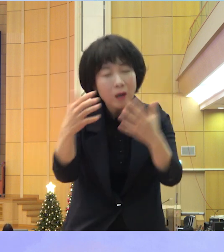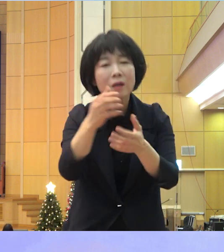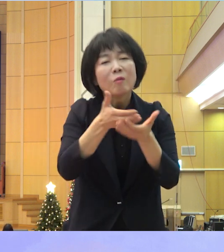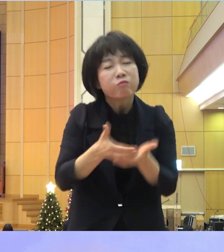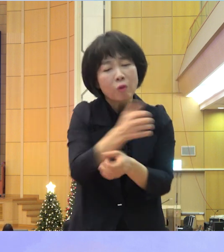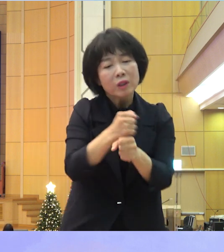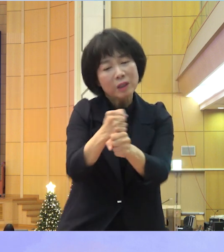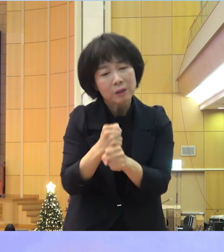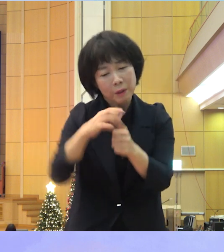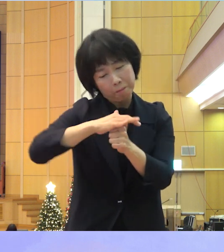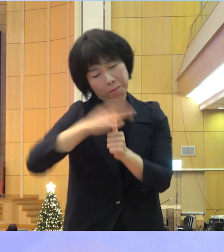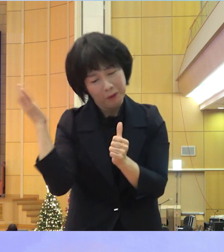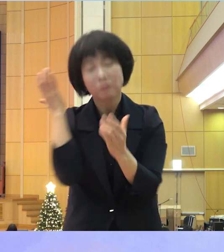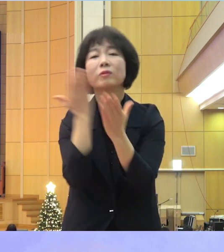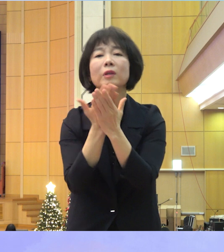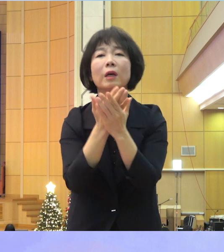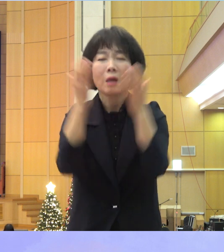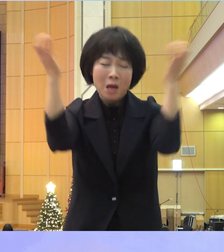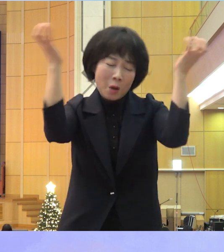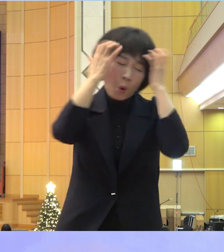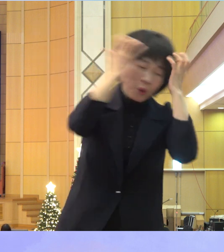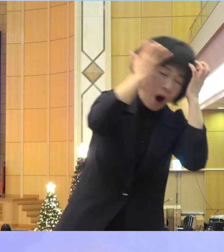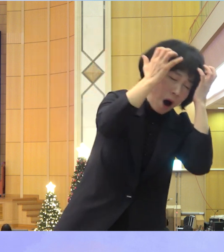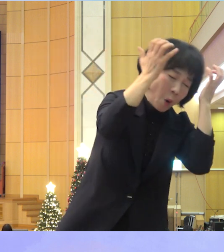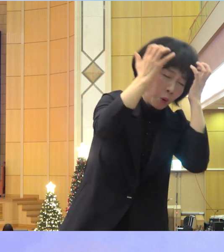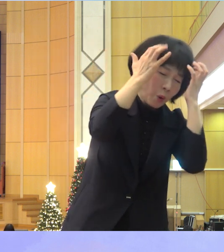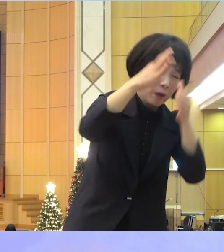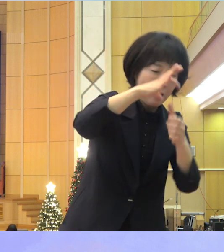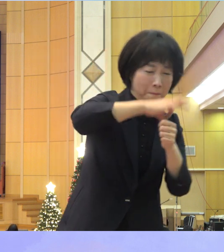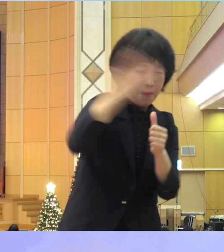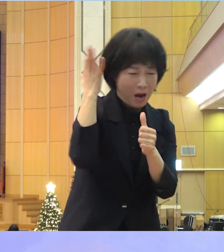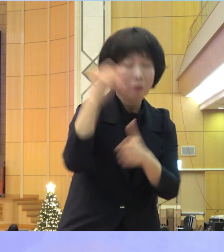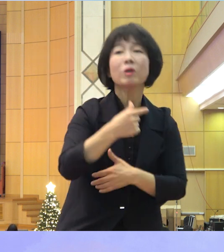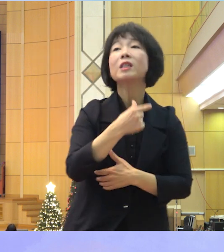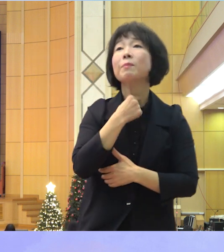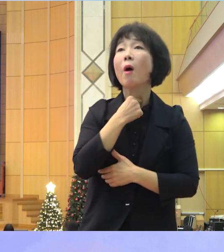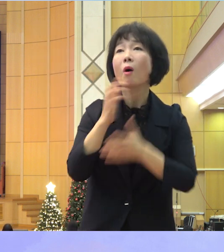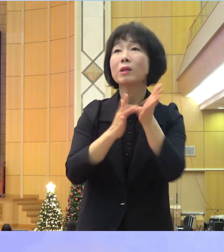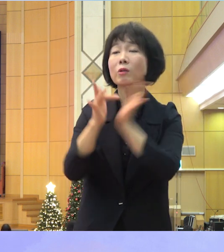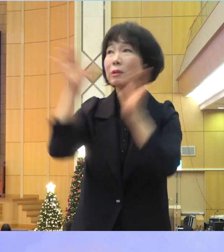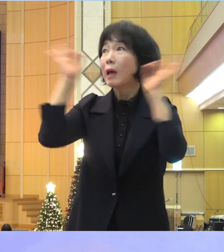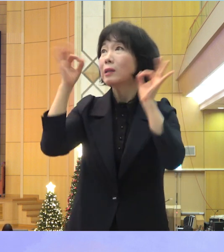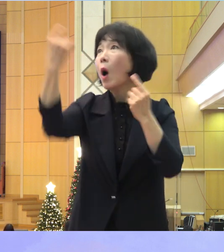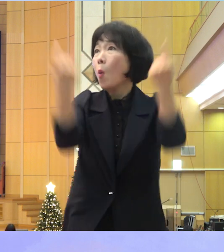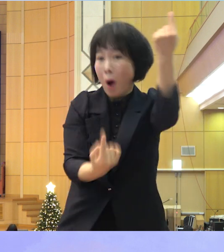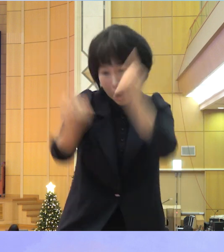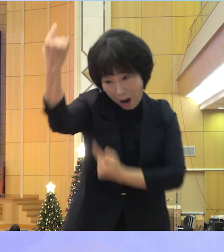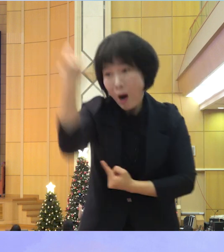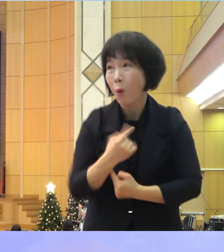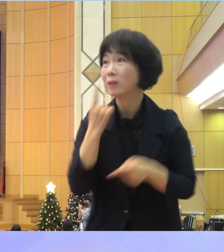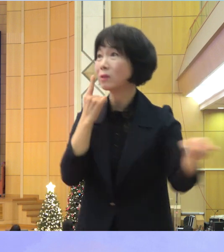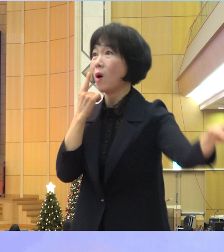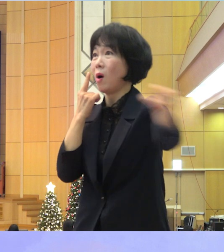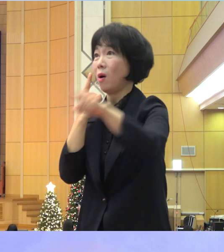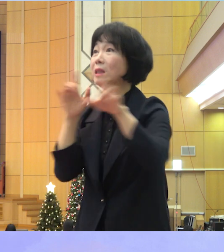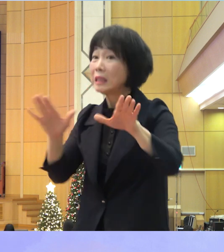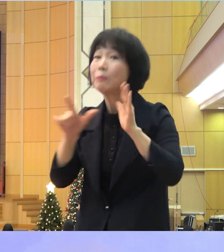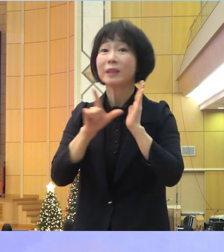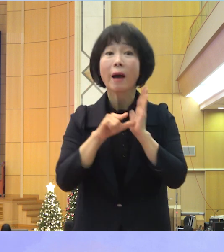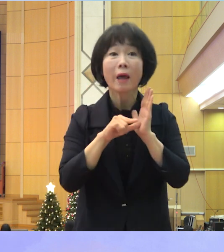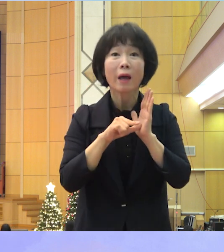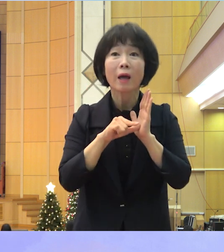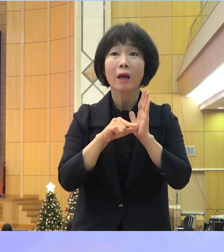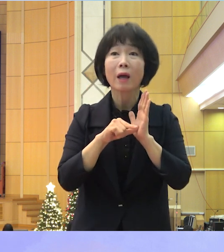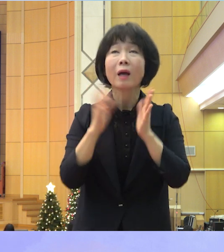짐을 다 내려놓게 하여 주시고 이 고통의 멍에를 벗으려고 예수님께 나왔습니다. 그리고 이